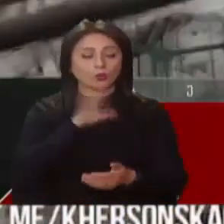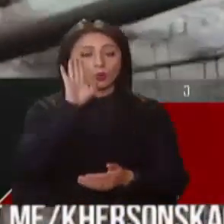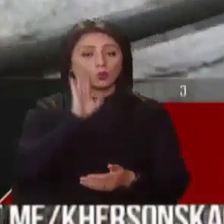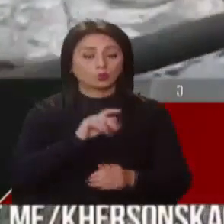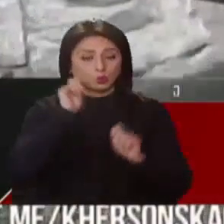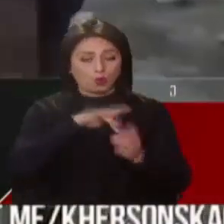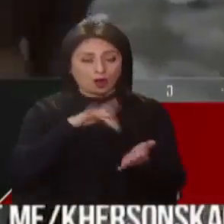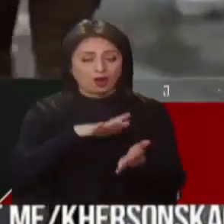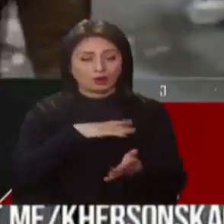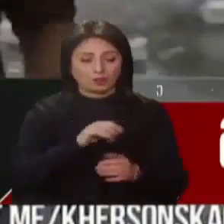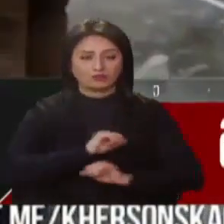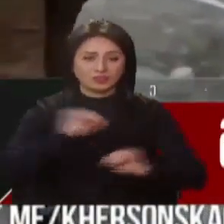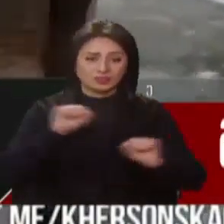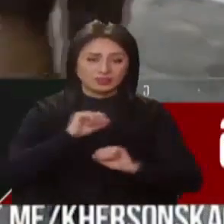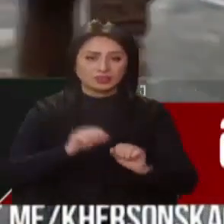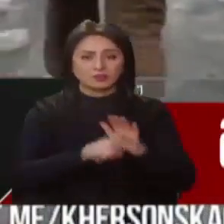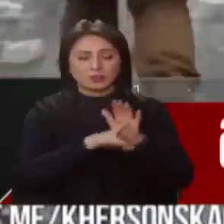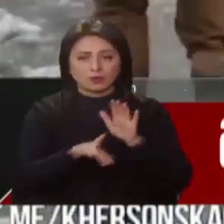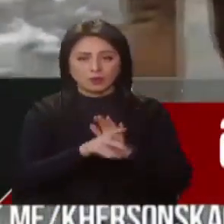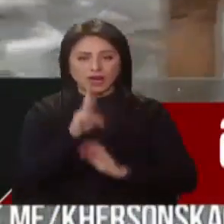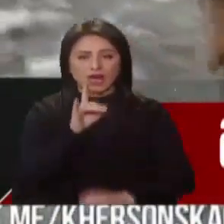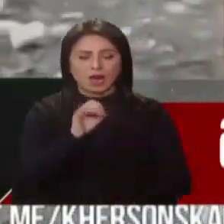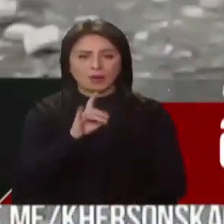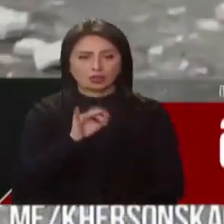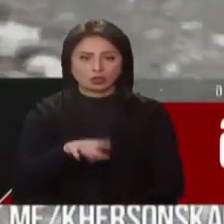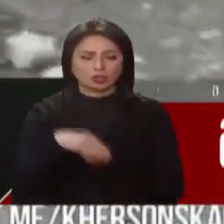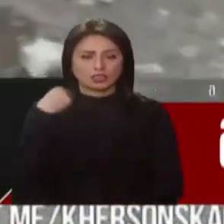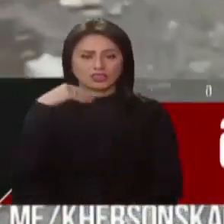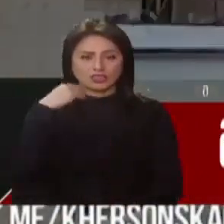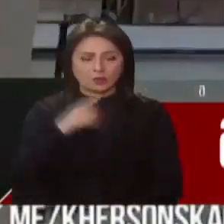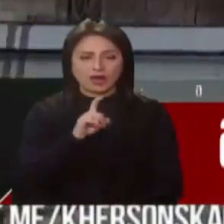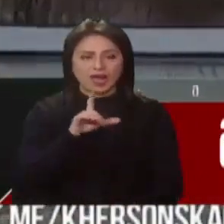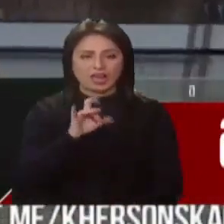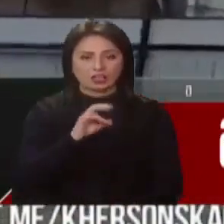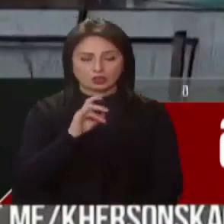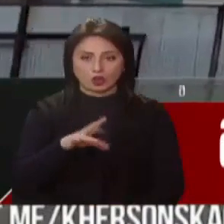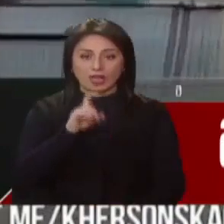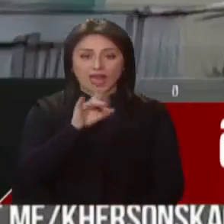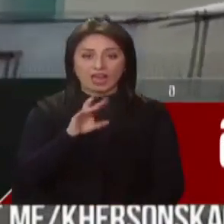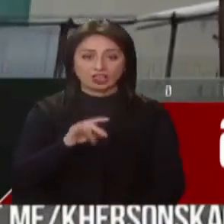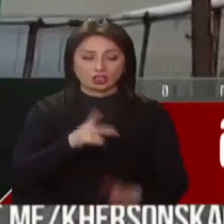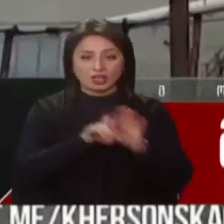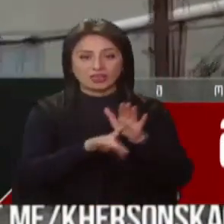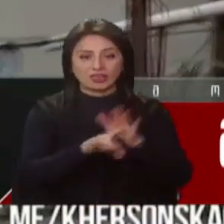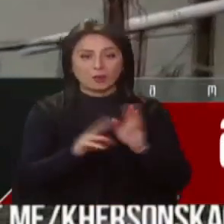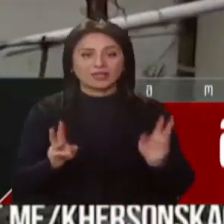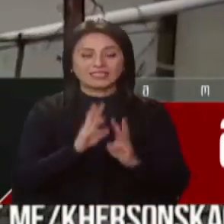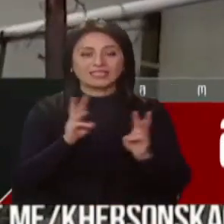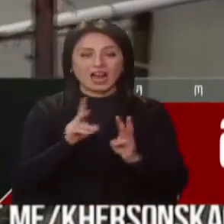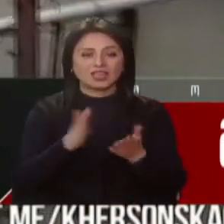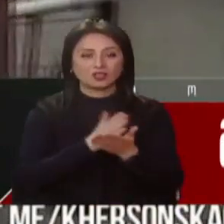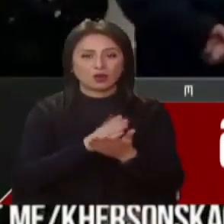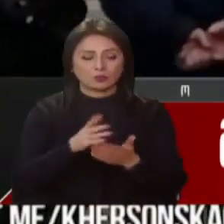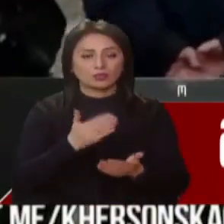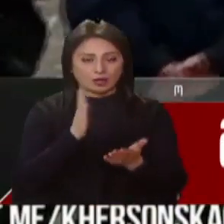украинис калакебзе. Апеткебе бисхмаис модак рамат орскши. Запорожье сада Херсонши. Херсонши дайбомба саханзро нацили